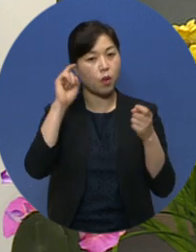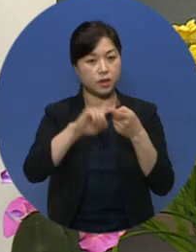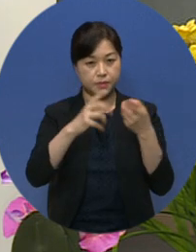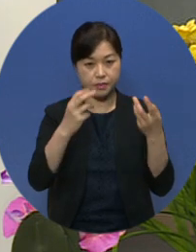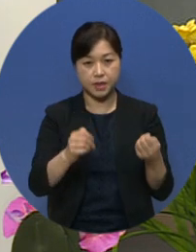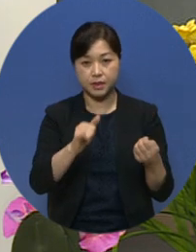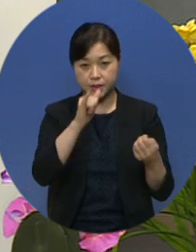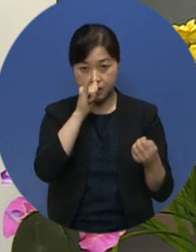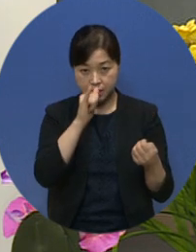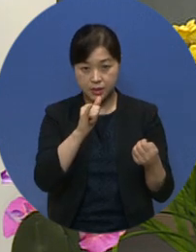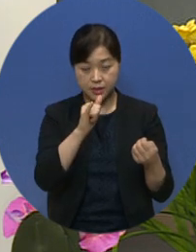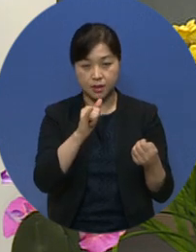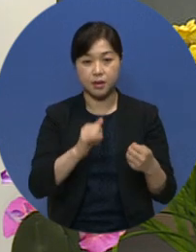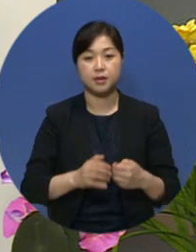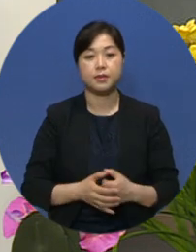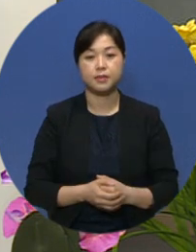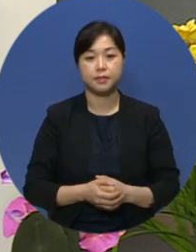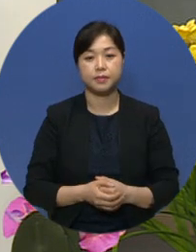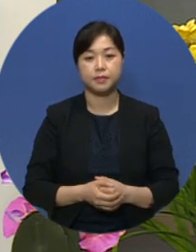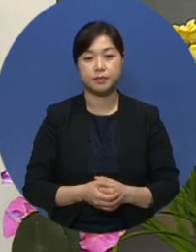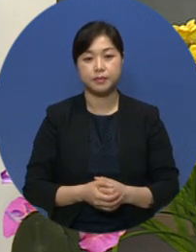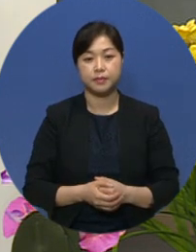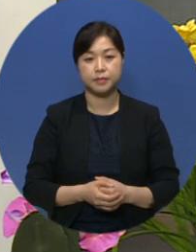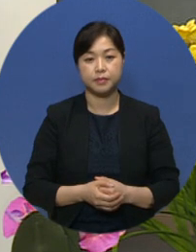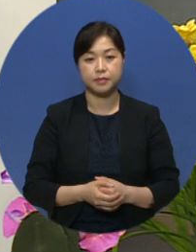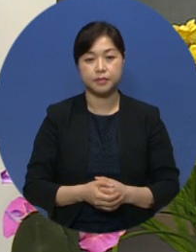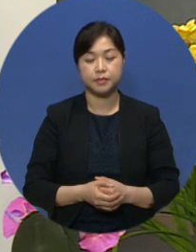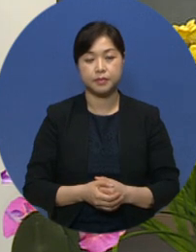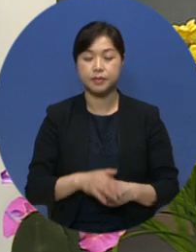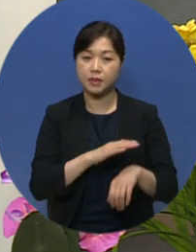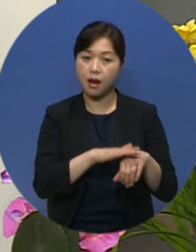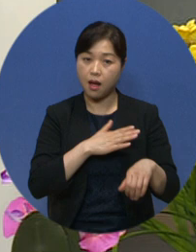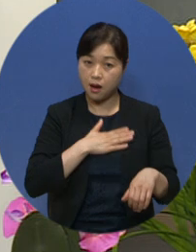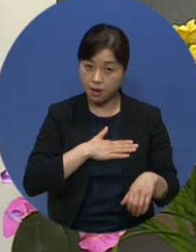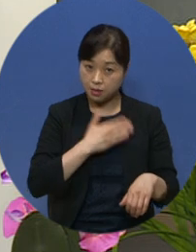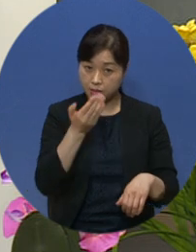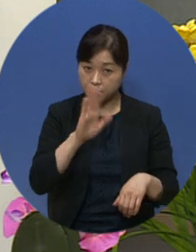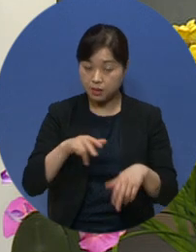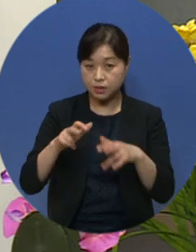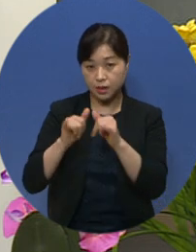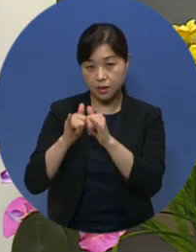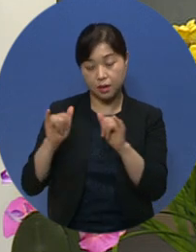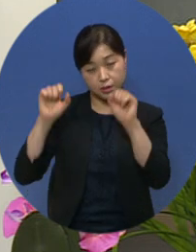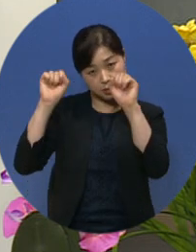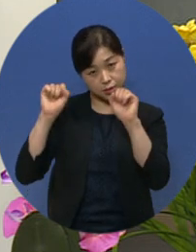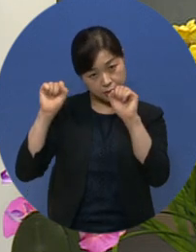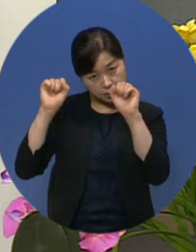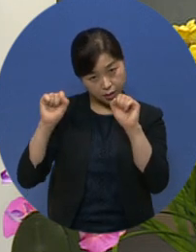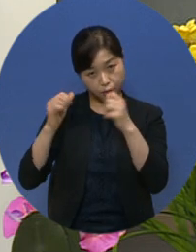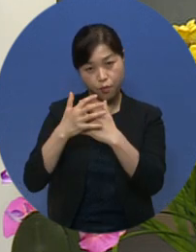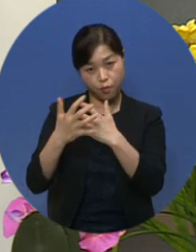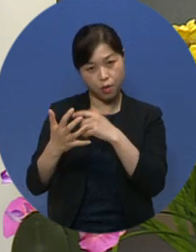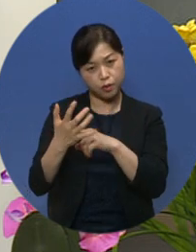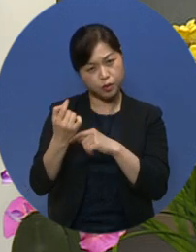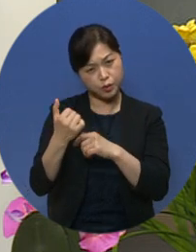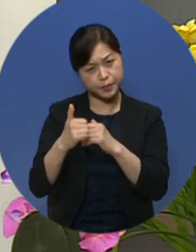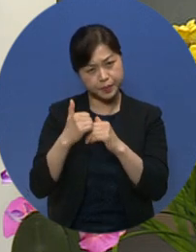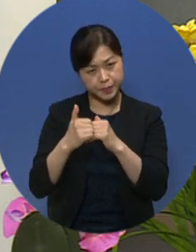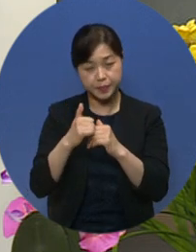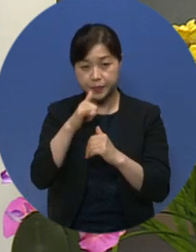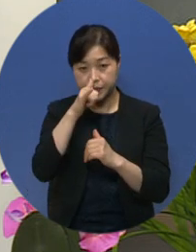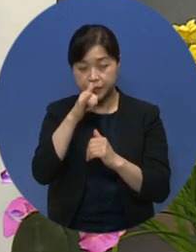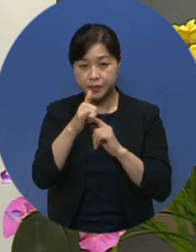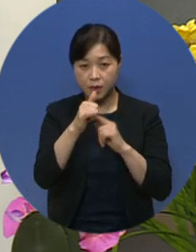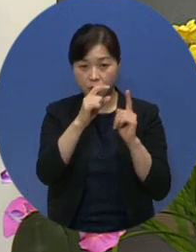자랑 이라고 하는 장애인체육회 라고 하면 조금 생소한 감이 없잖아 있습니다 물론 글자 에서부터